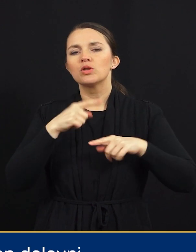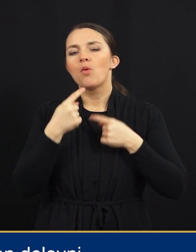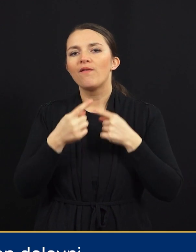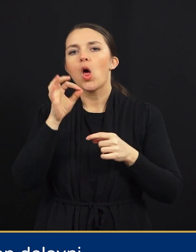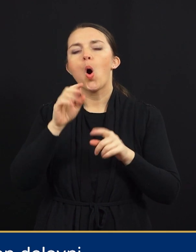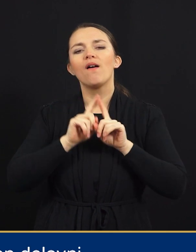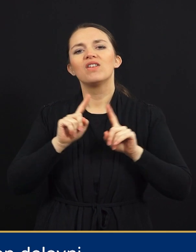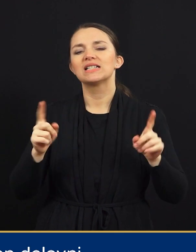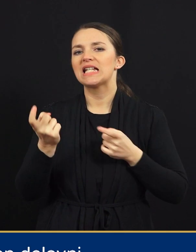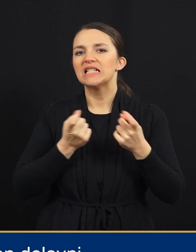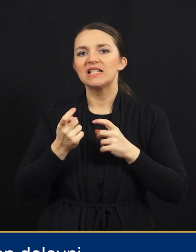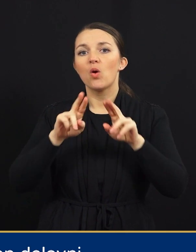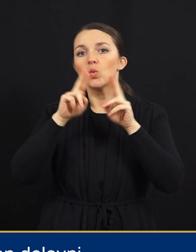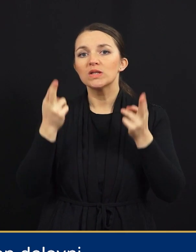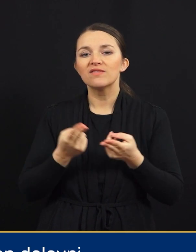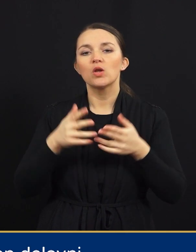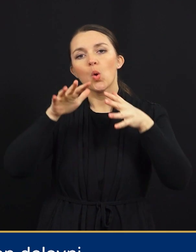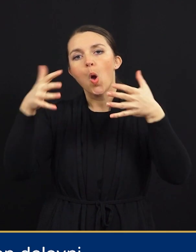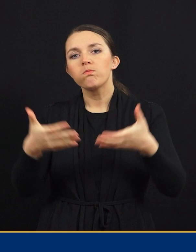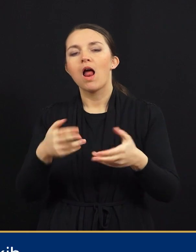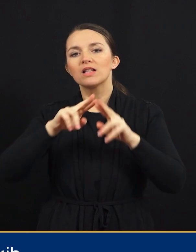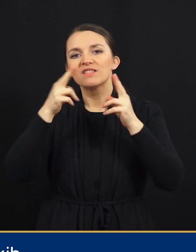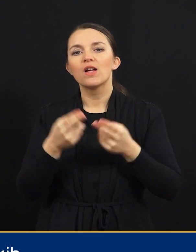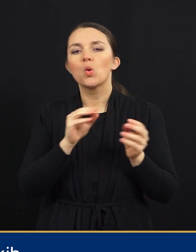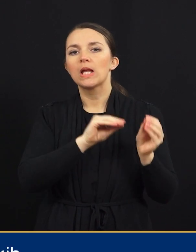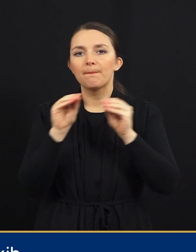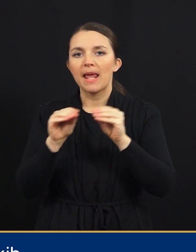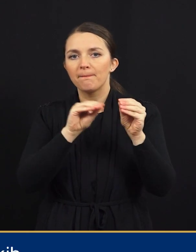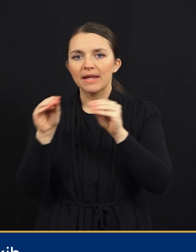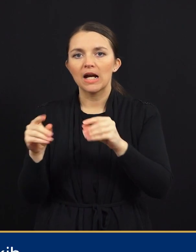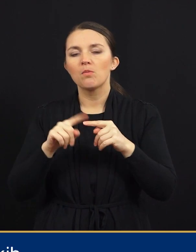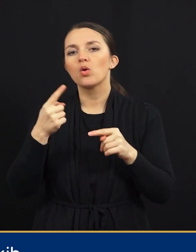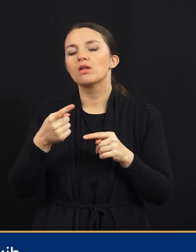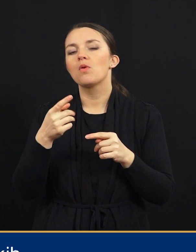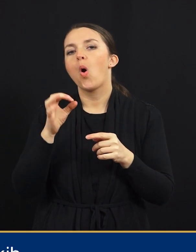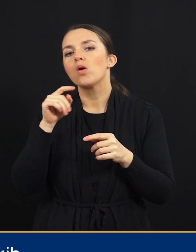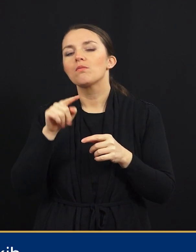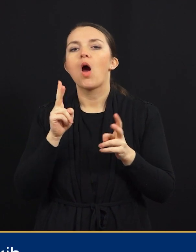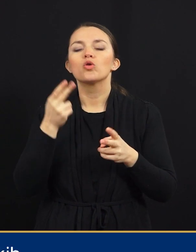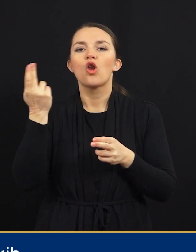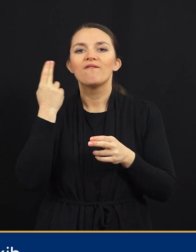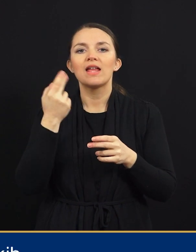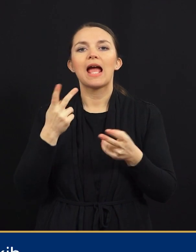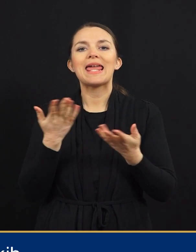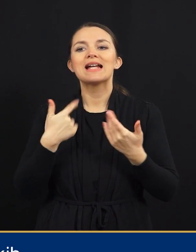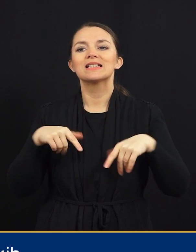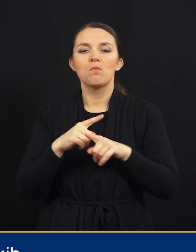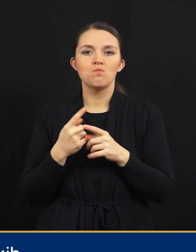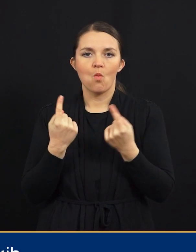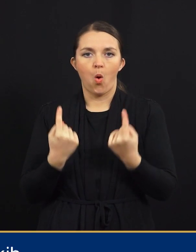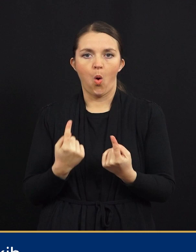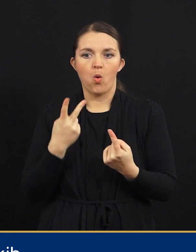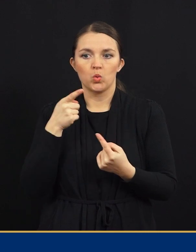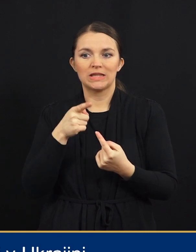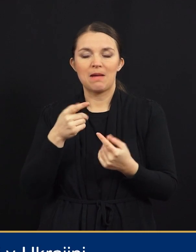se pogovarjali o vrsti izzivov v svetu, o globalnih svetovnih premikih, o tem, kako se kot Slovenija